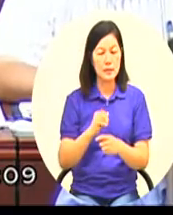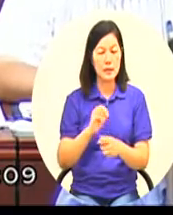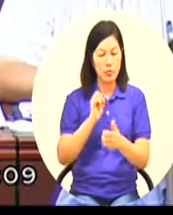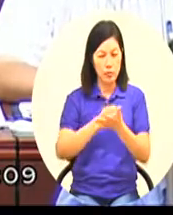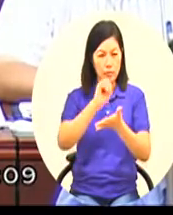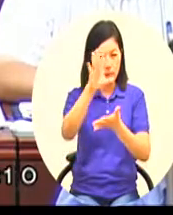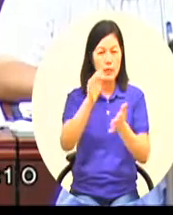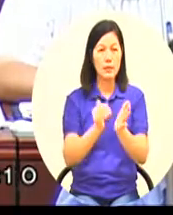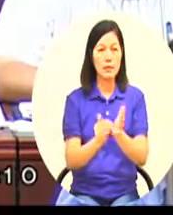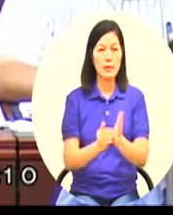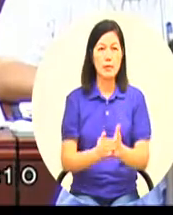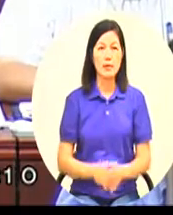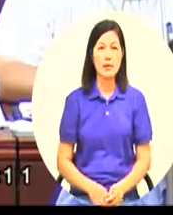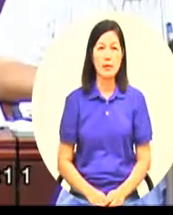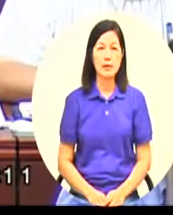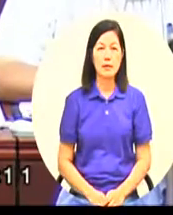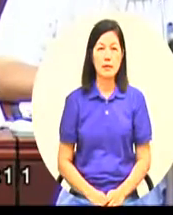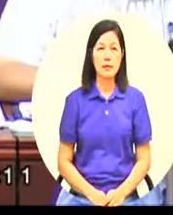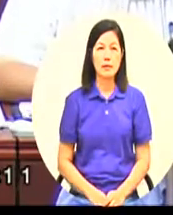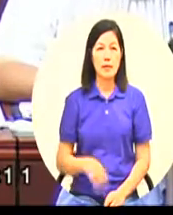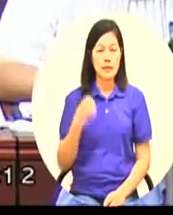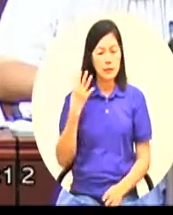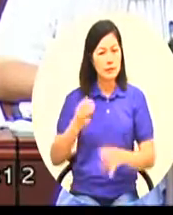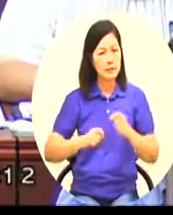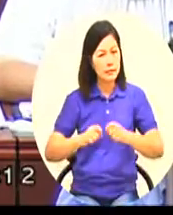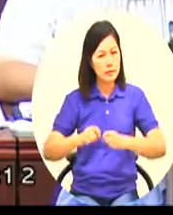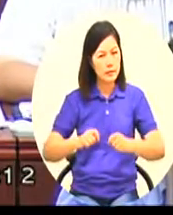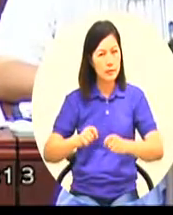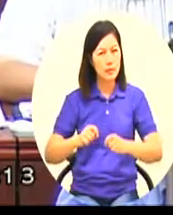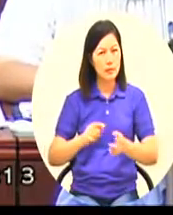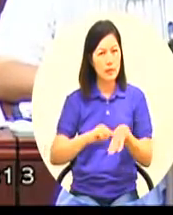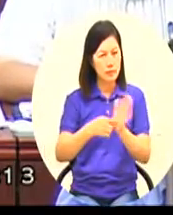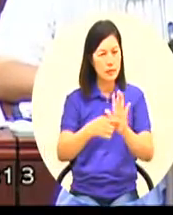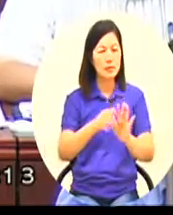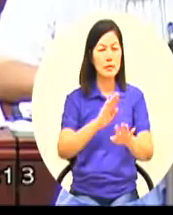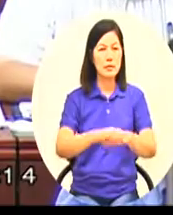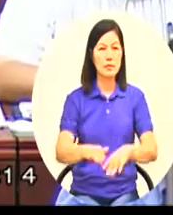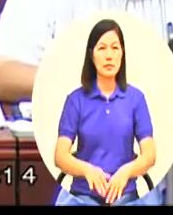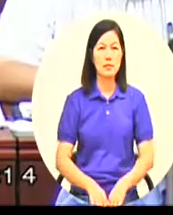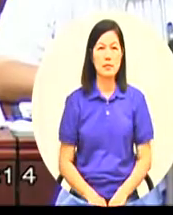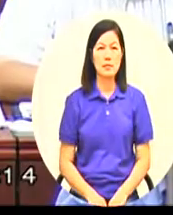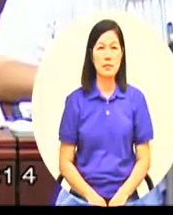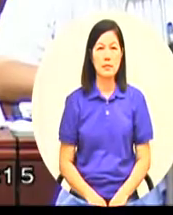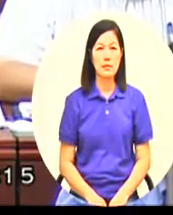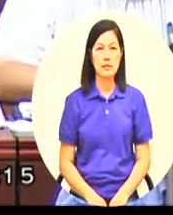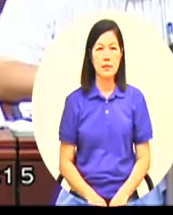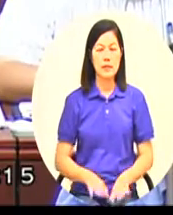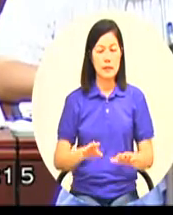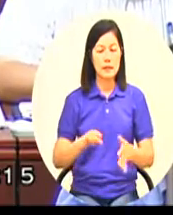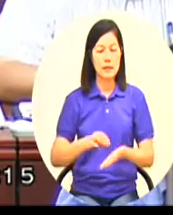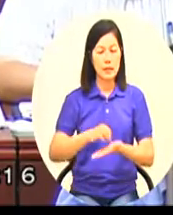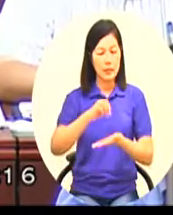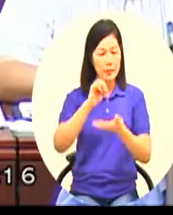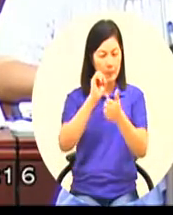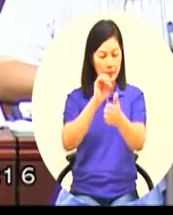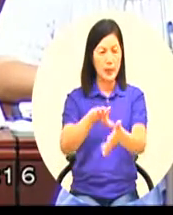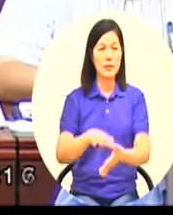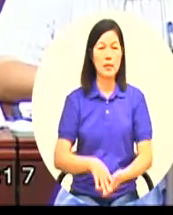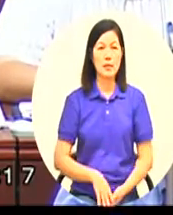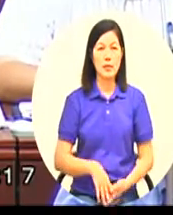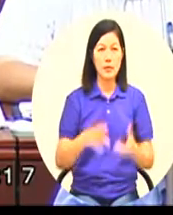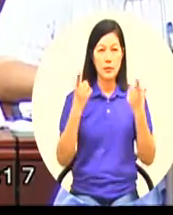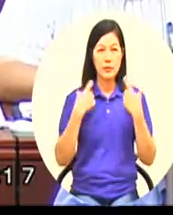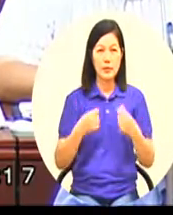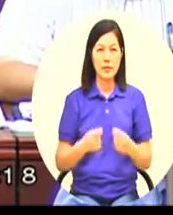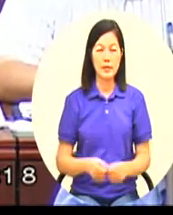了哈。大概我们会有一个新的一个案子提出来哈，不过这个部分要先跟议员报告一下，我们现在原本要